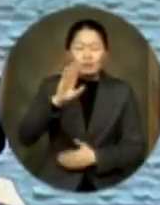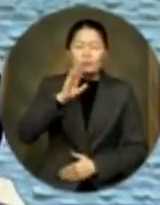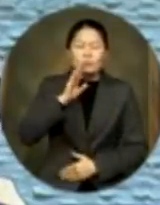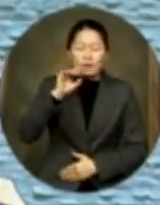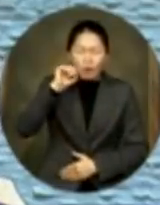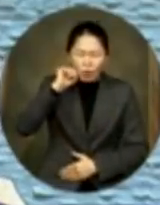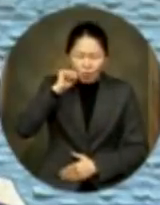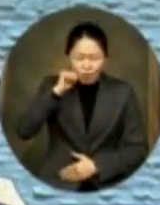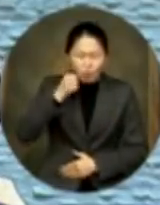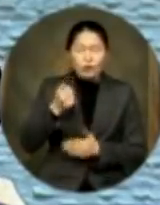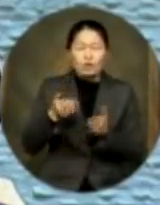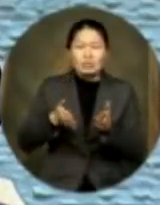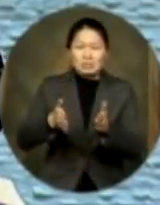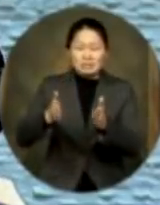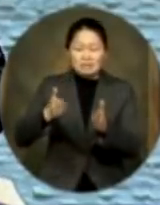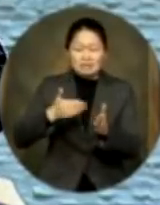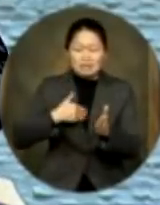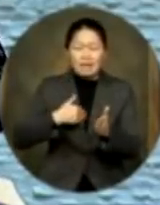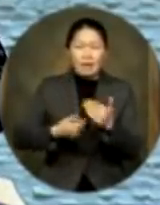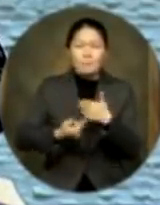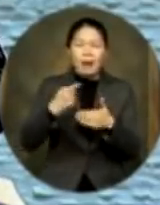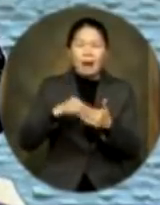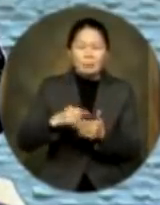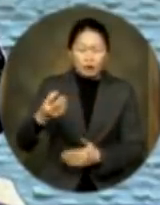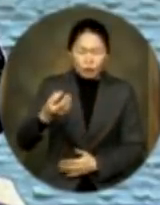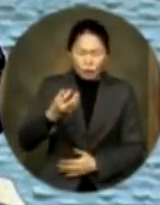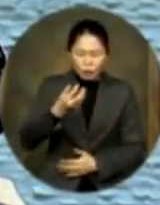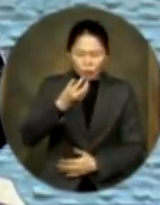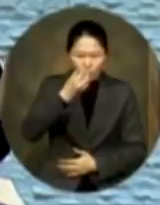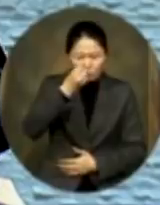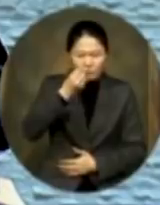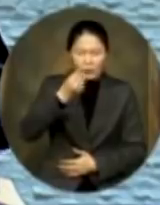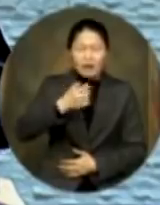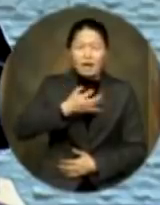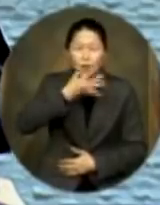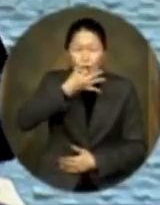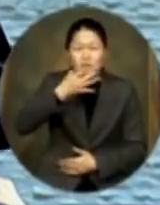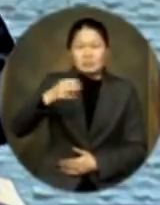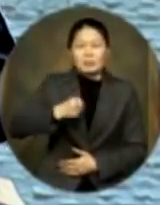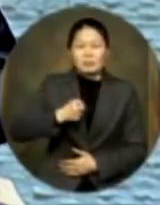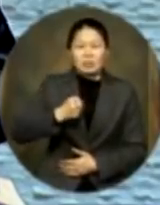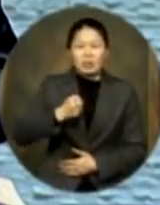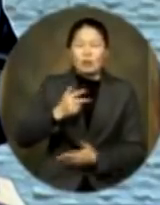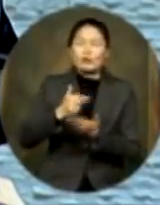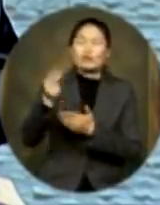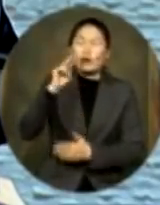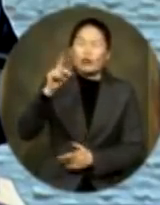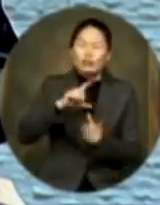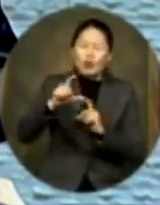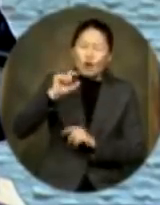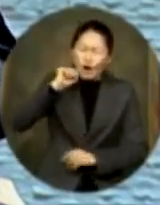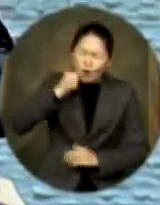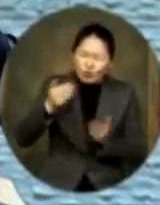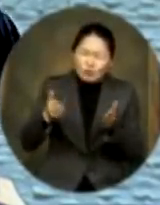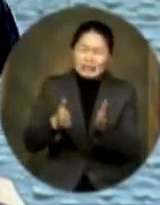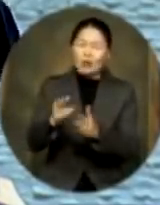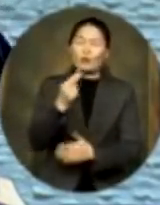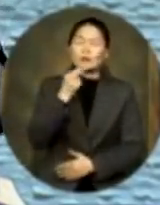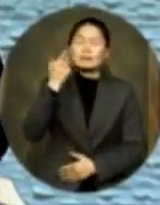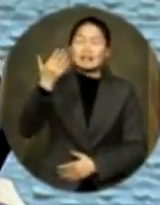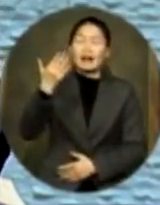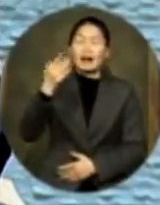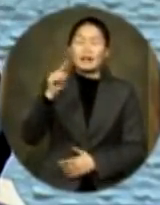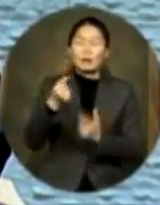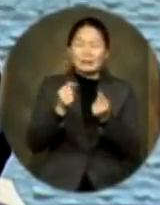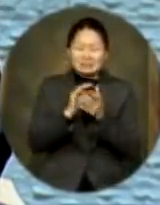내 마음의 거룩한 욕심이 생겨요 주여 더 어려운 길 없습니까 이렇게 기도가